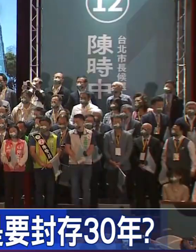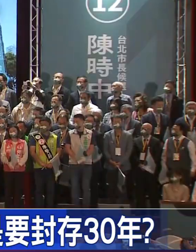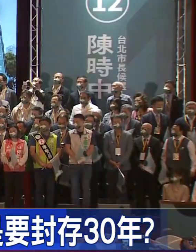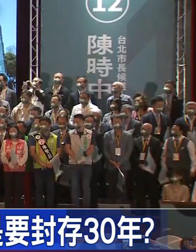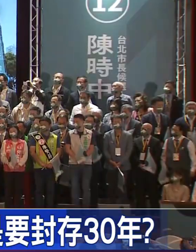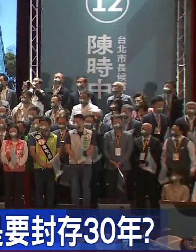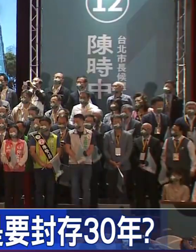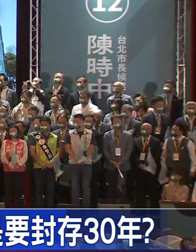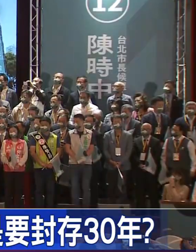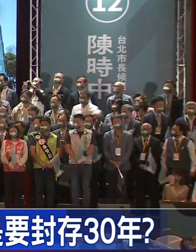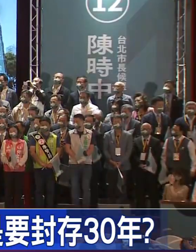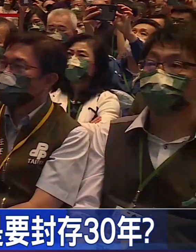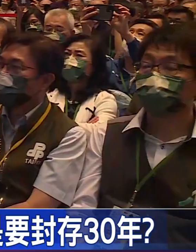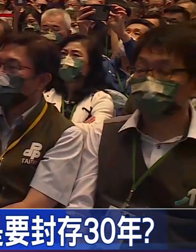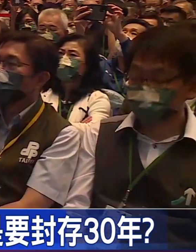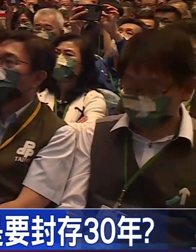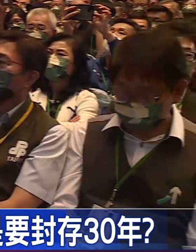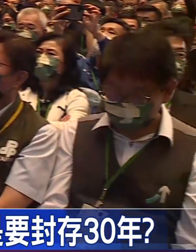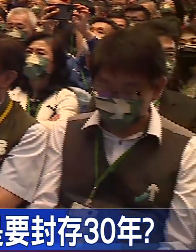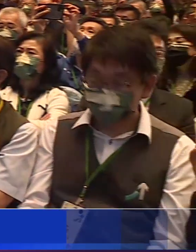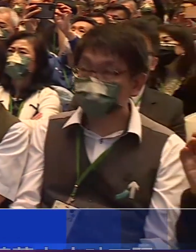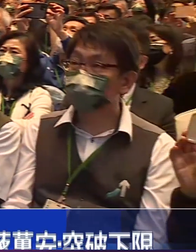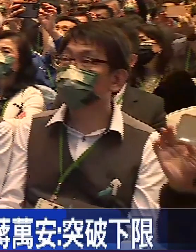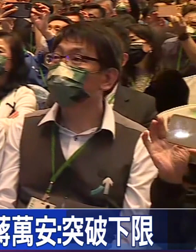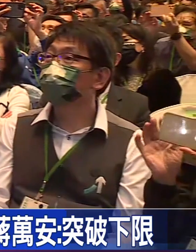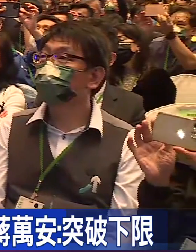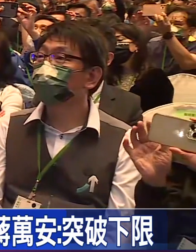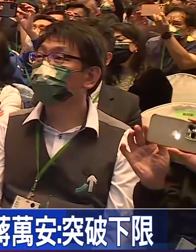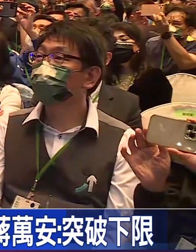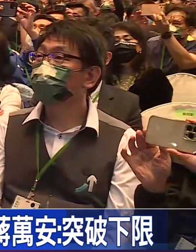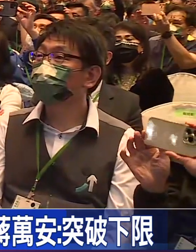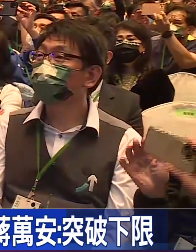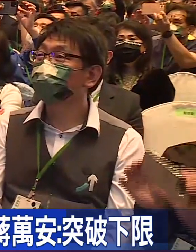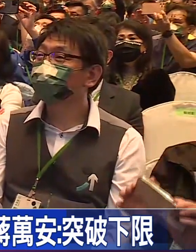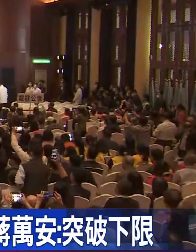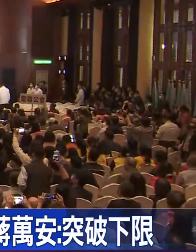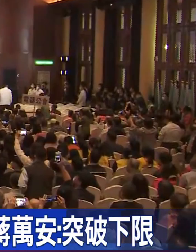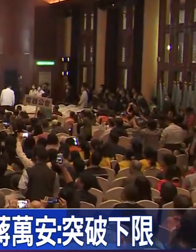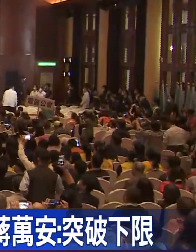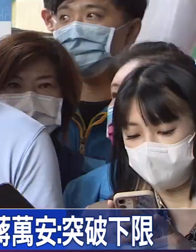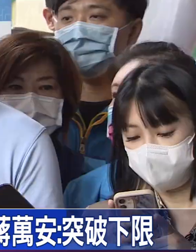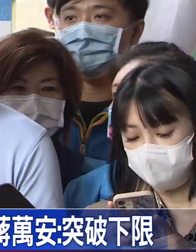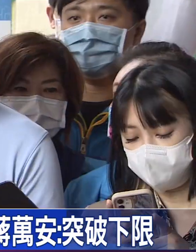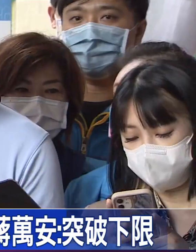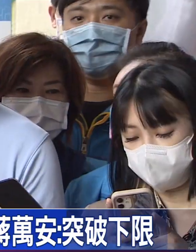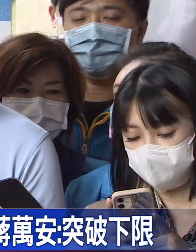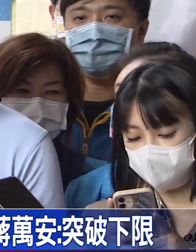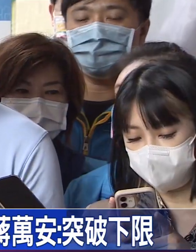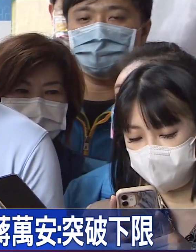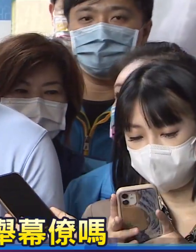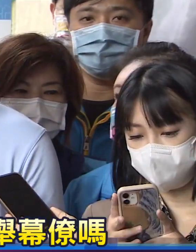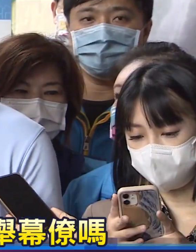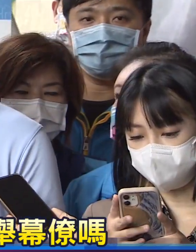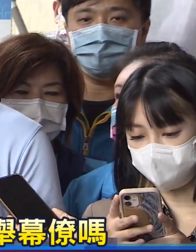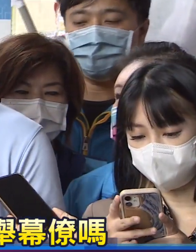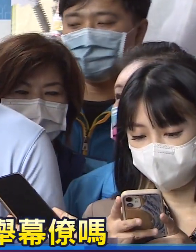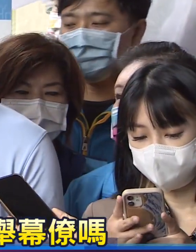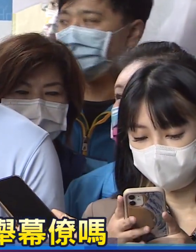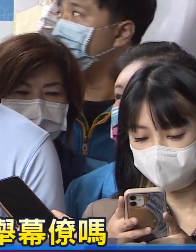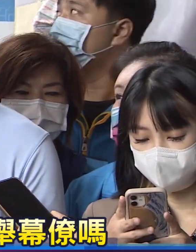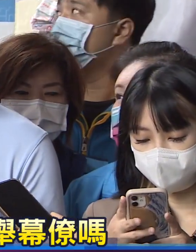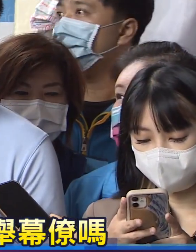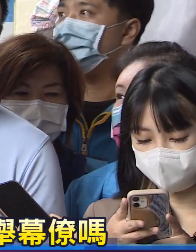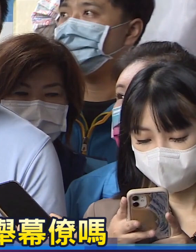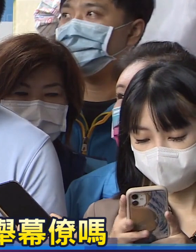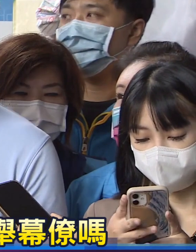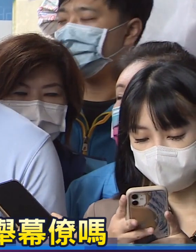奔陈时中进总，也被预测是为陈时中准备辩论来猜题，提前模拟考。 到底是当陈时中